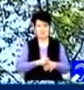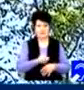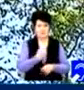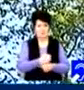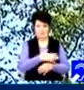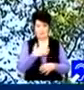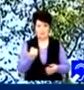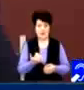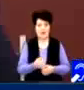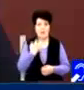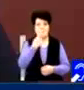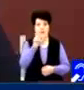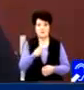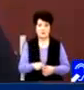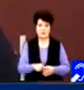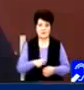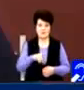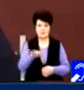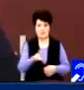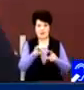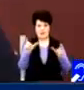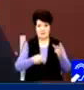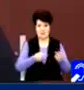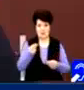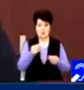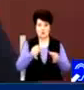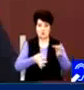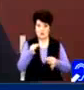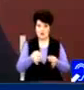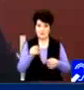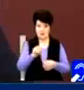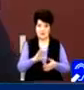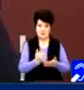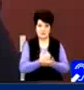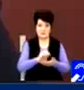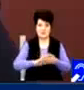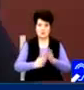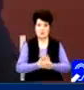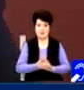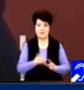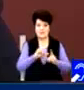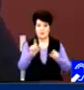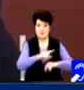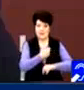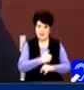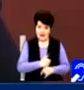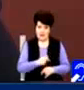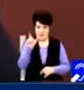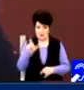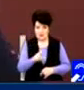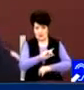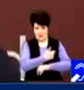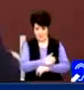instituțiile nu au personal pregătit ca să meargă în instanțele de judecată și aici se primește situația că instituțiile medicale și medicii din